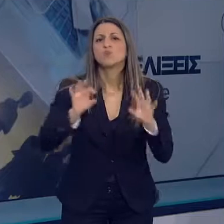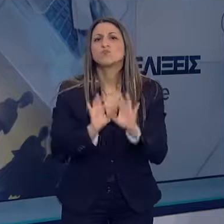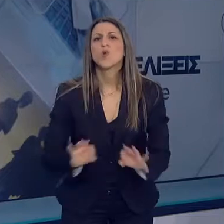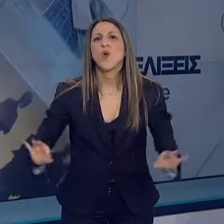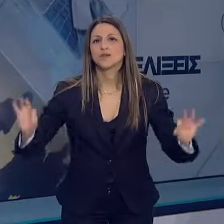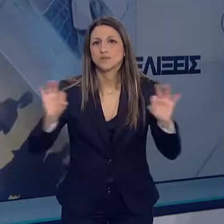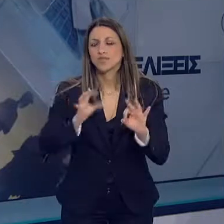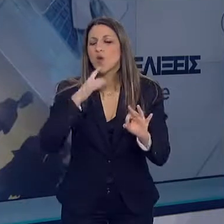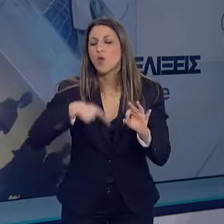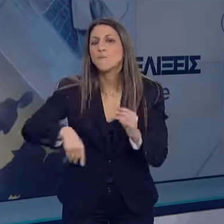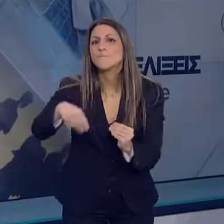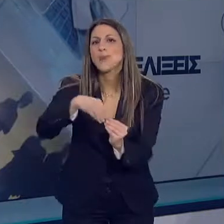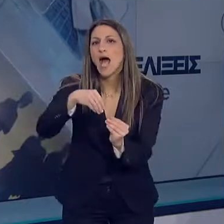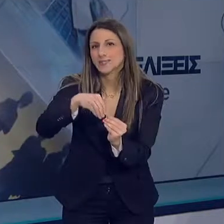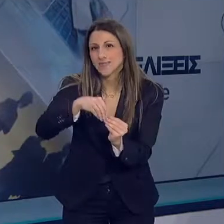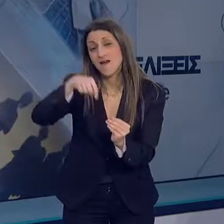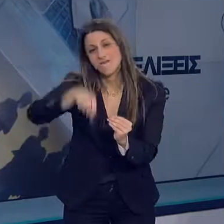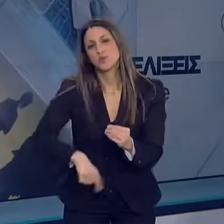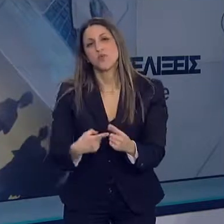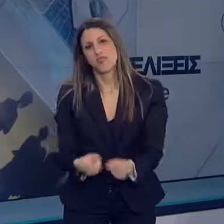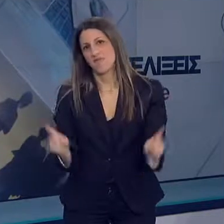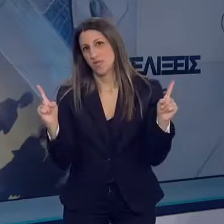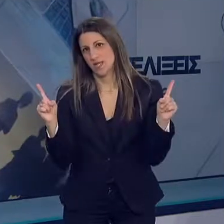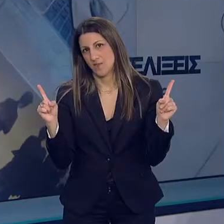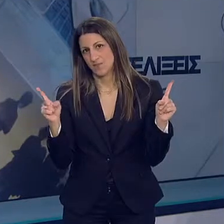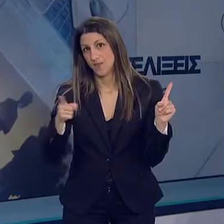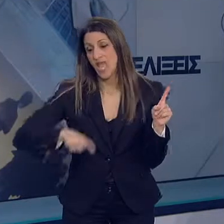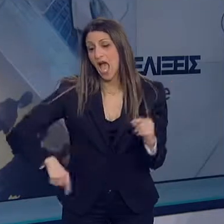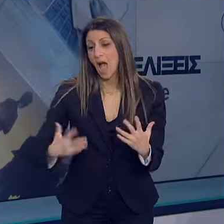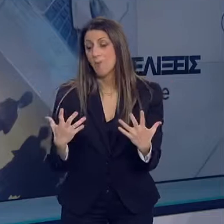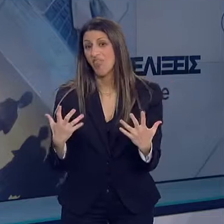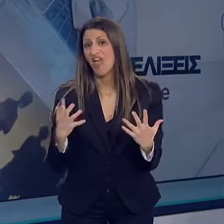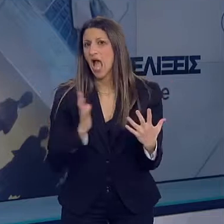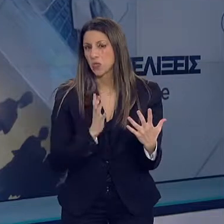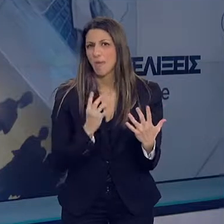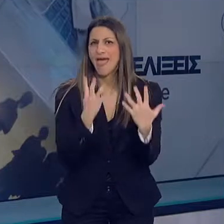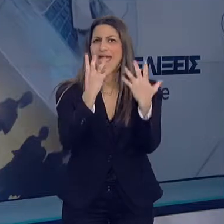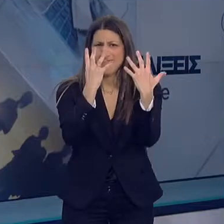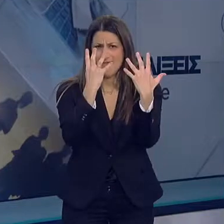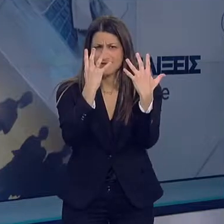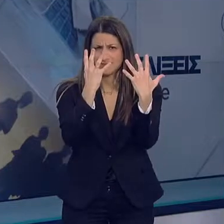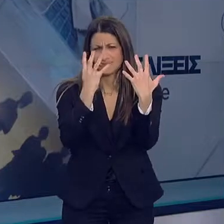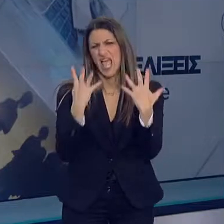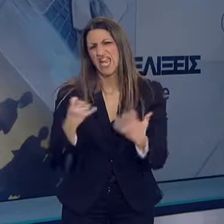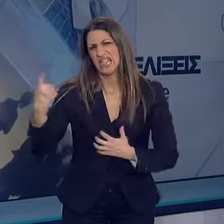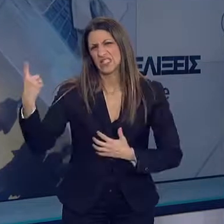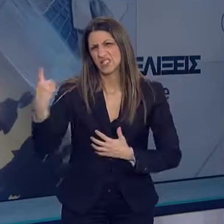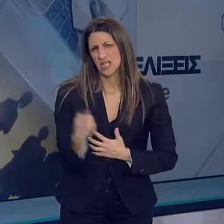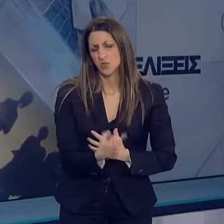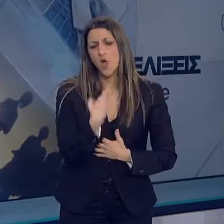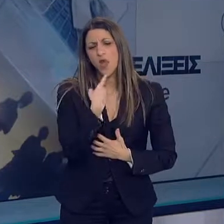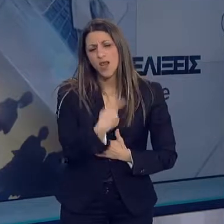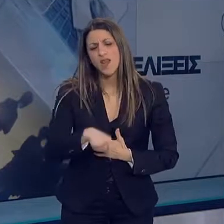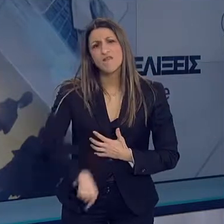Πάσχα, διαφορετικά από άλλες χρονιές. Οι 9 στους 10 συμπολίτες μας, για να επικαλεστώ και τις σχετικές μετρήσεις, δηλώνουν